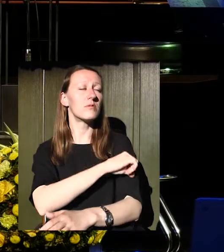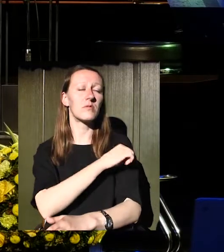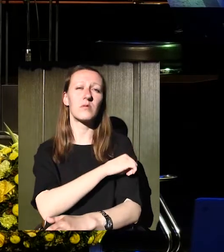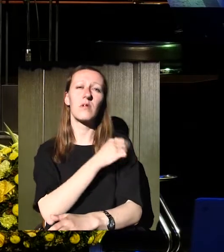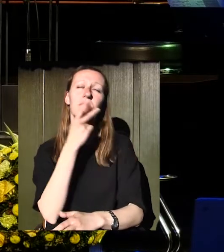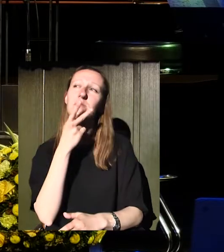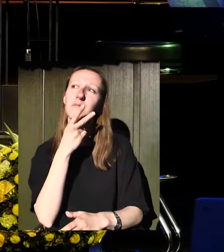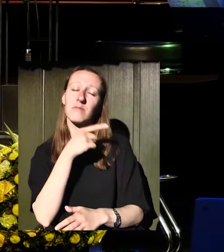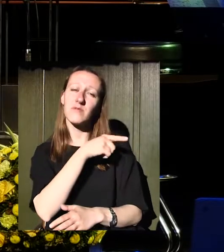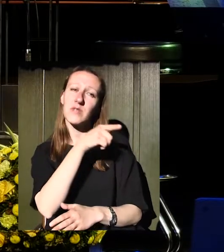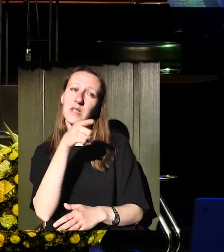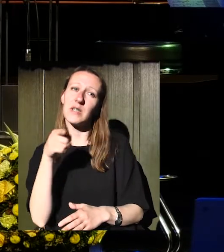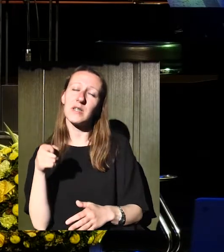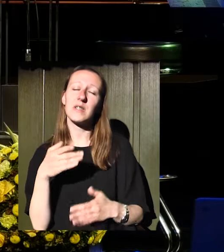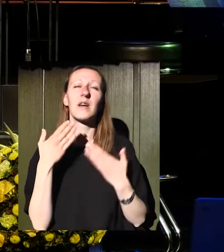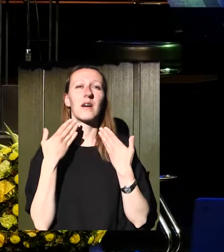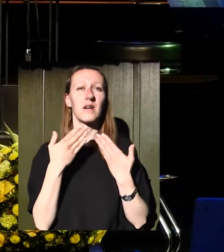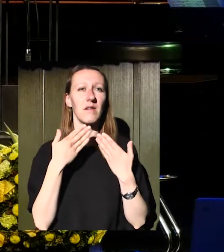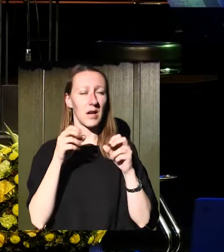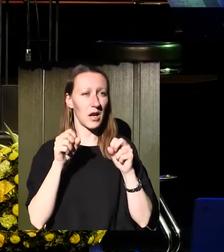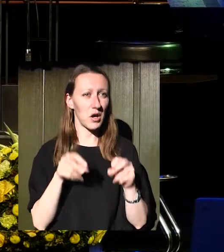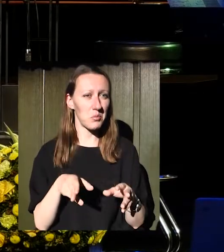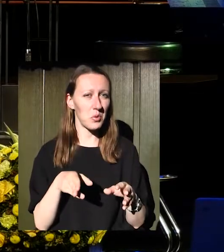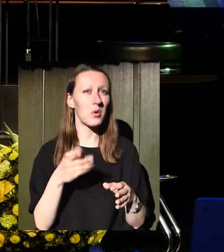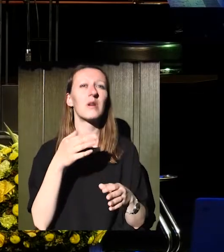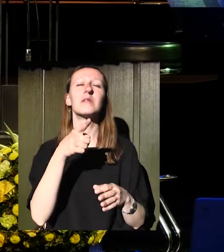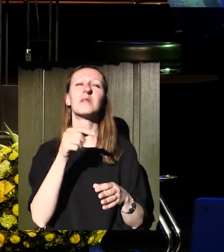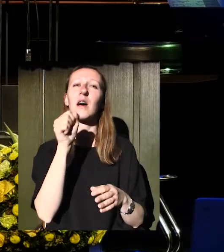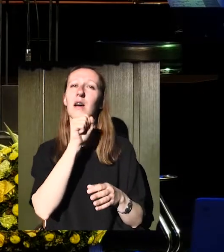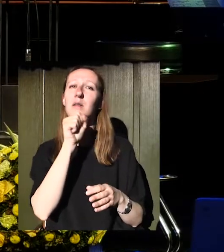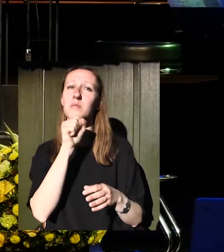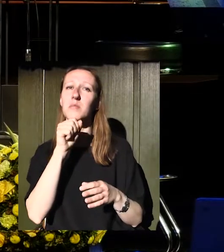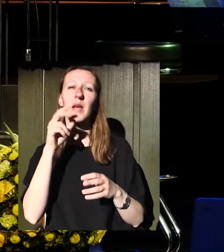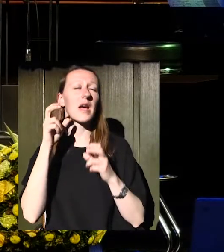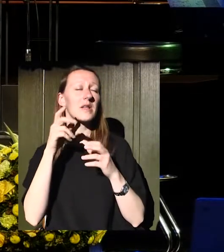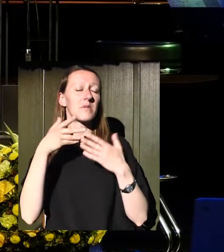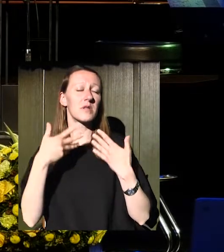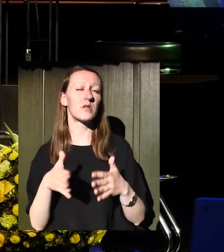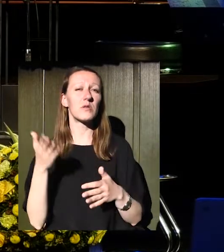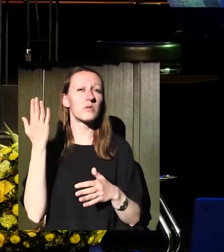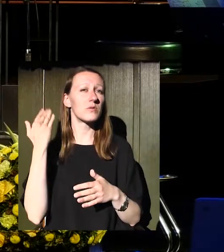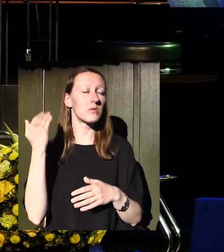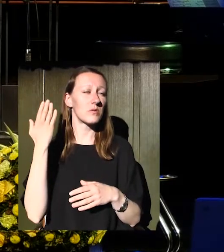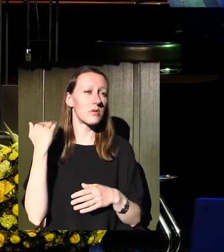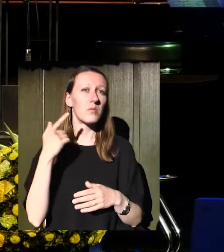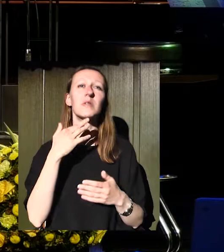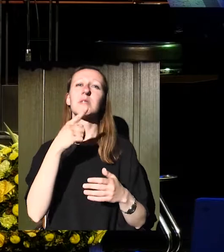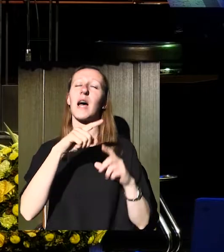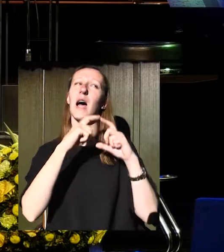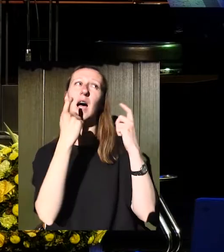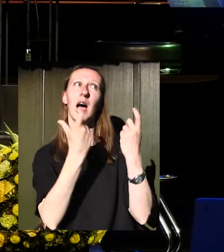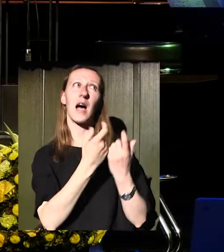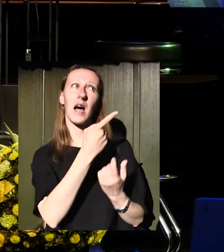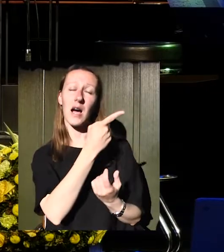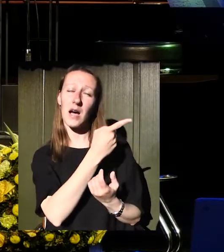secoli vissuti, grazie Pola per i canti ormai perduti e